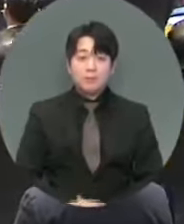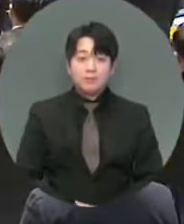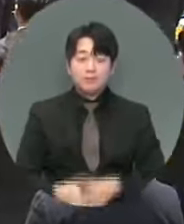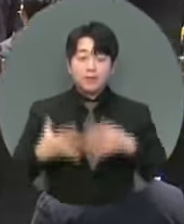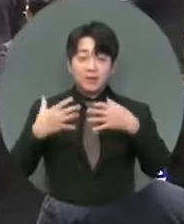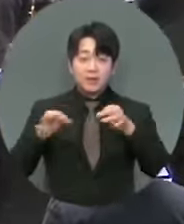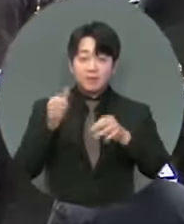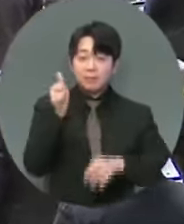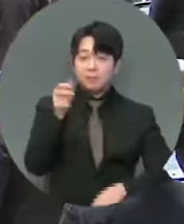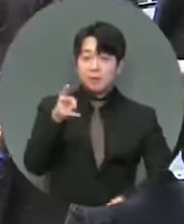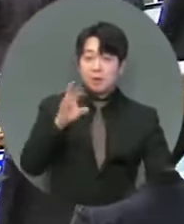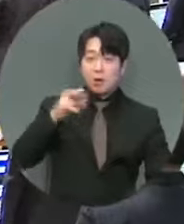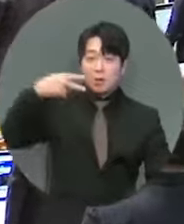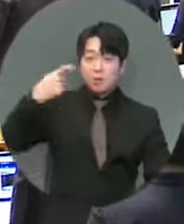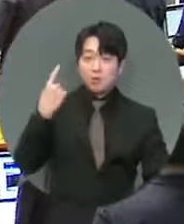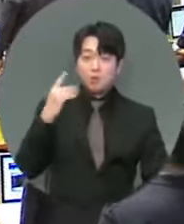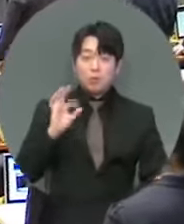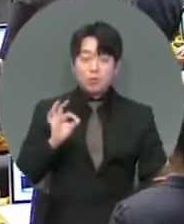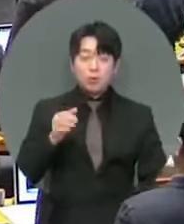김형동 의원,